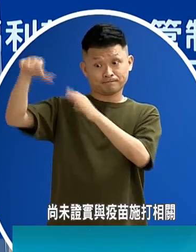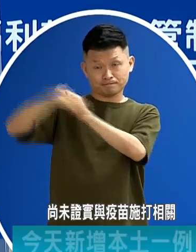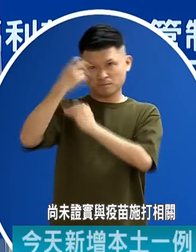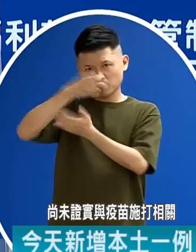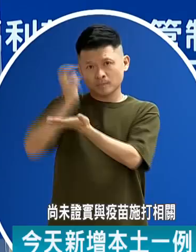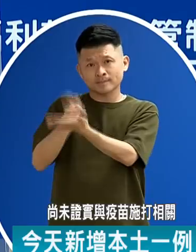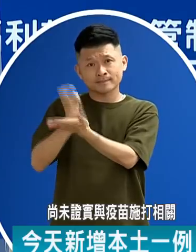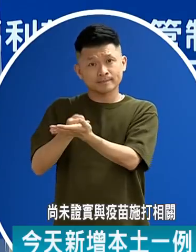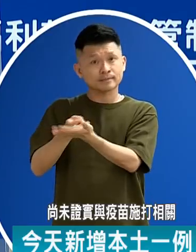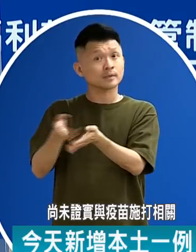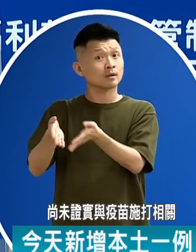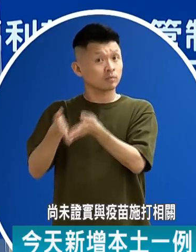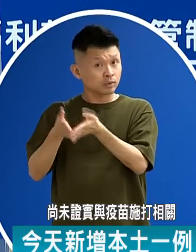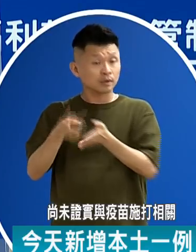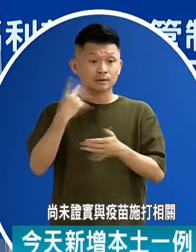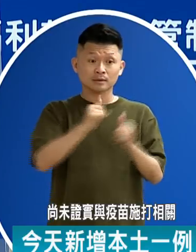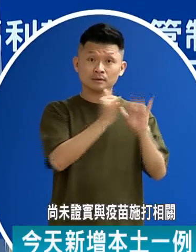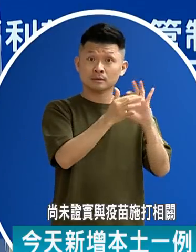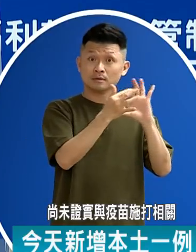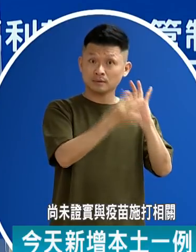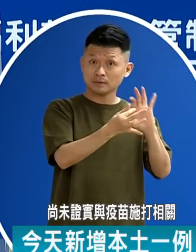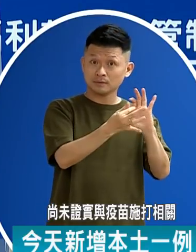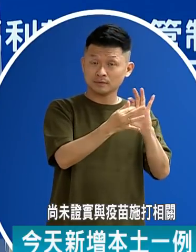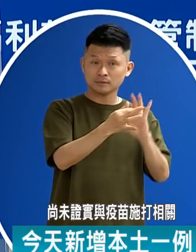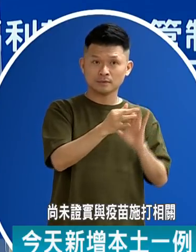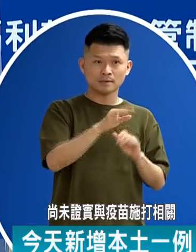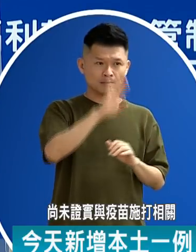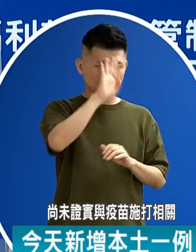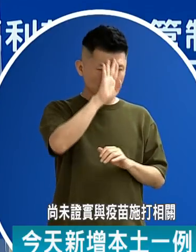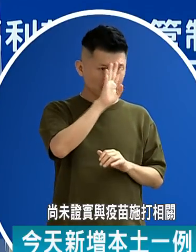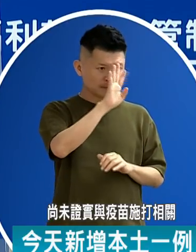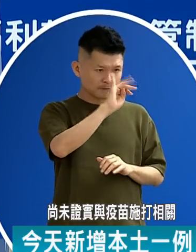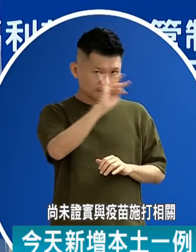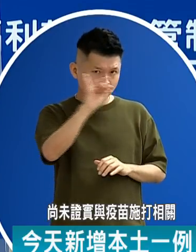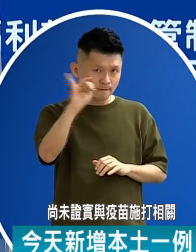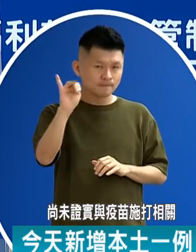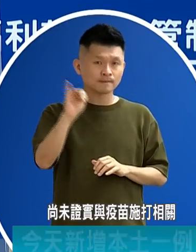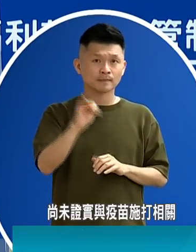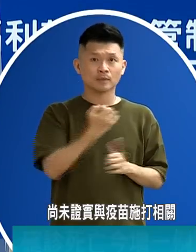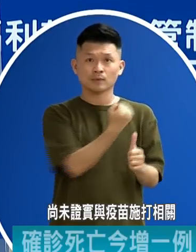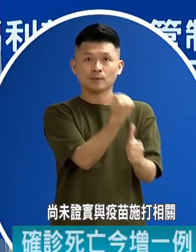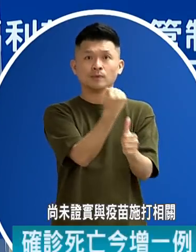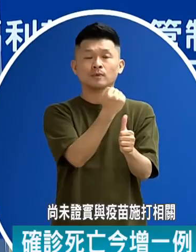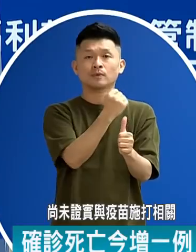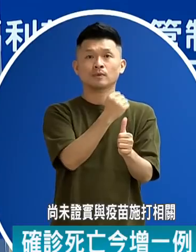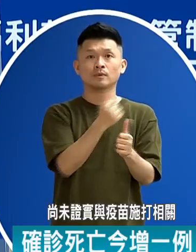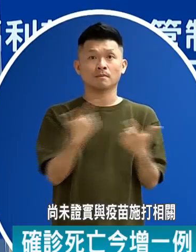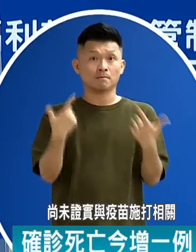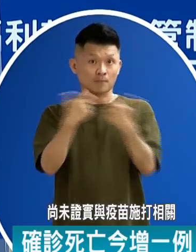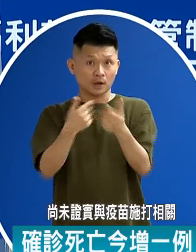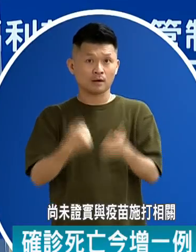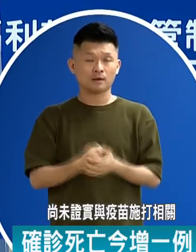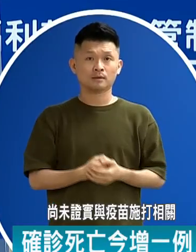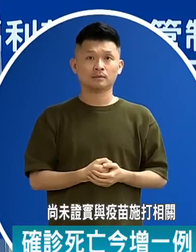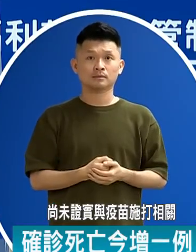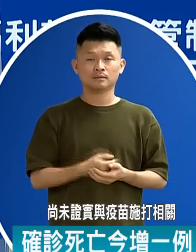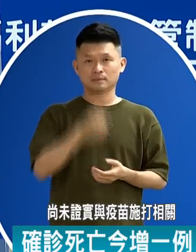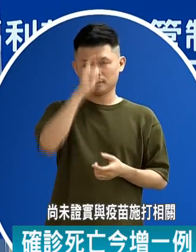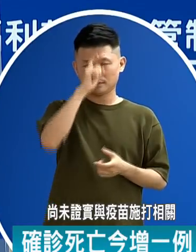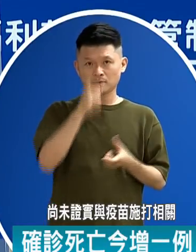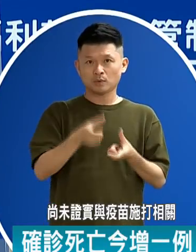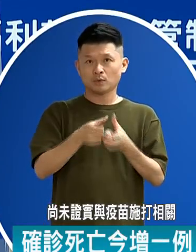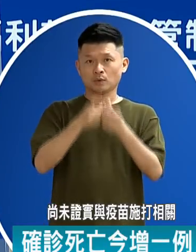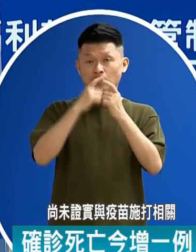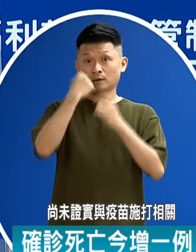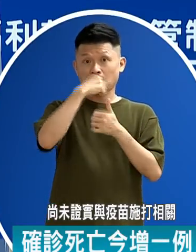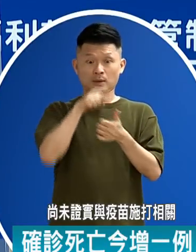管，然后加上我们在社区良好的一个疫调跟疫情的控制，那首发先希望能够恢复台湾